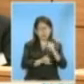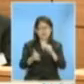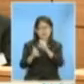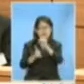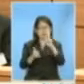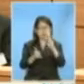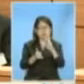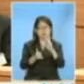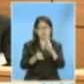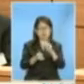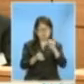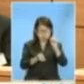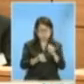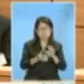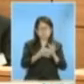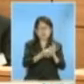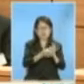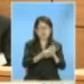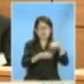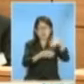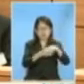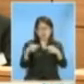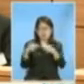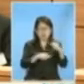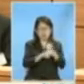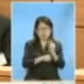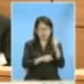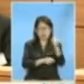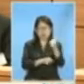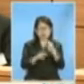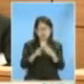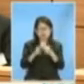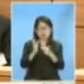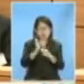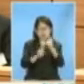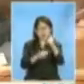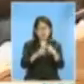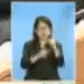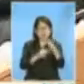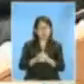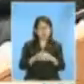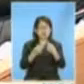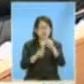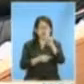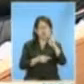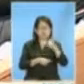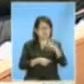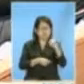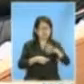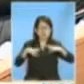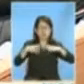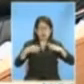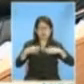มีส่วนได้เสียมากนี่ผมยกตัวอย่างท่านนะครับก็เป็นเรื่องที่ไม่เสียหายแต่ท่านบอกว่าท่านก็ไม่เห็นด้วยเลย